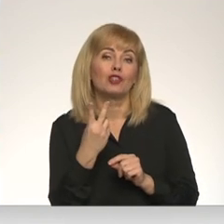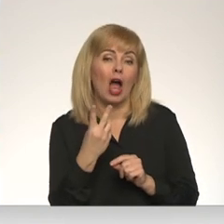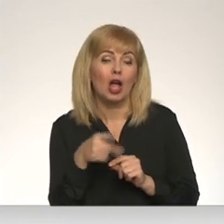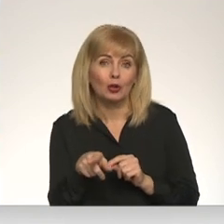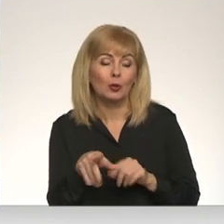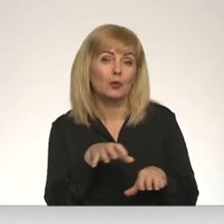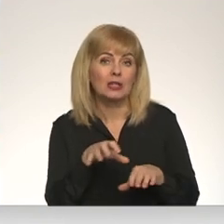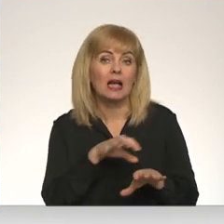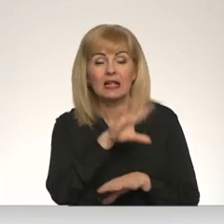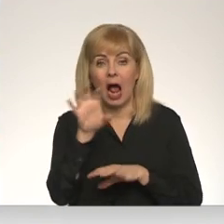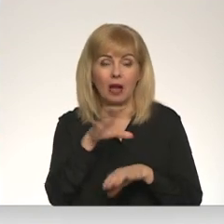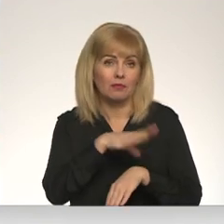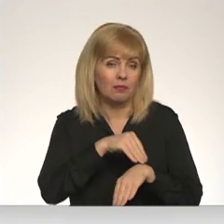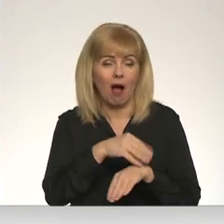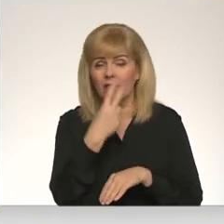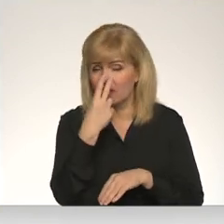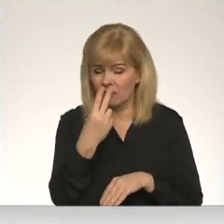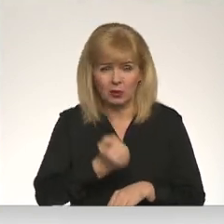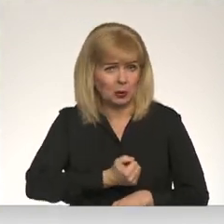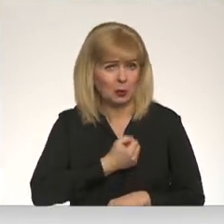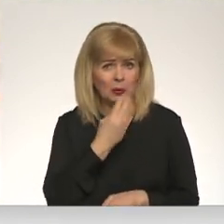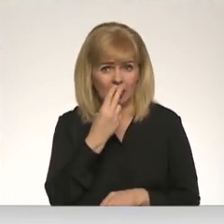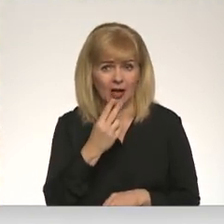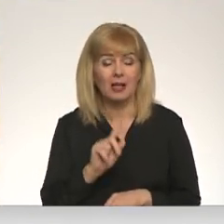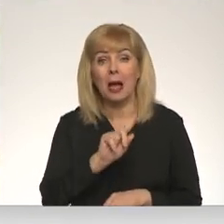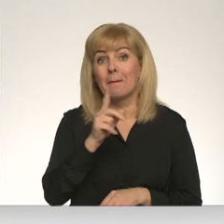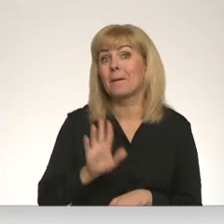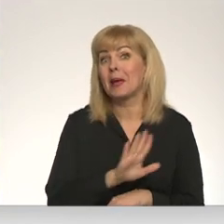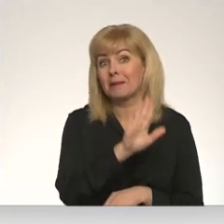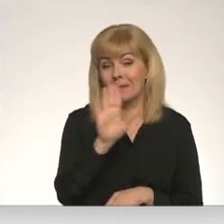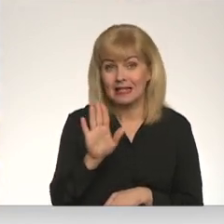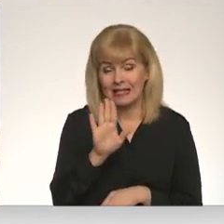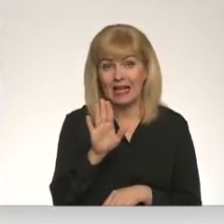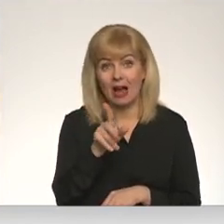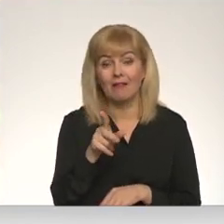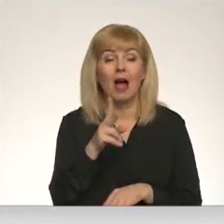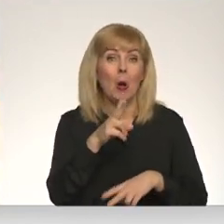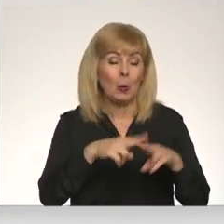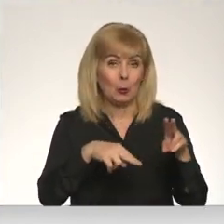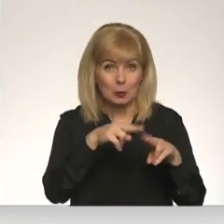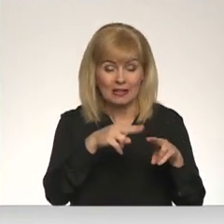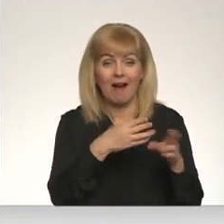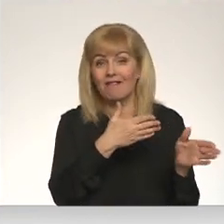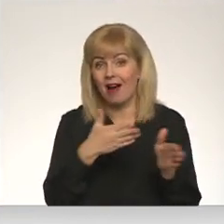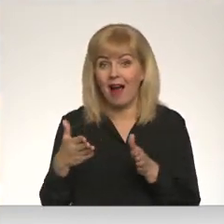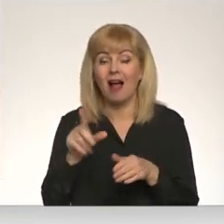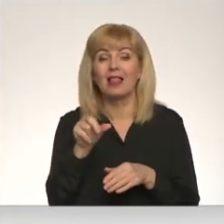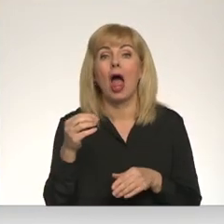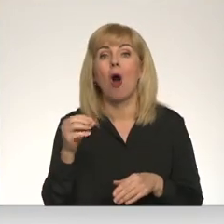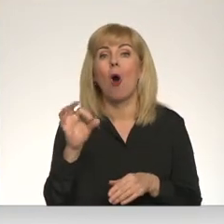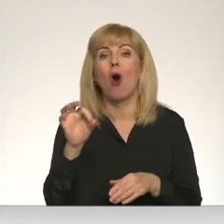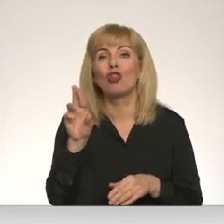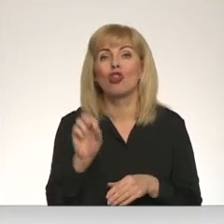– raibā apspēlojuma dēļ bijis grūti pamanīt. Kopš pirmās dienas, kad platforma principā jau bija uztapusi, Leonori tā,